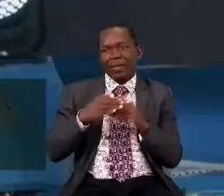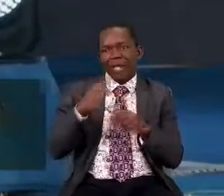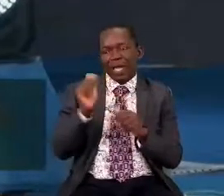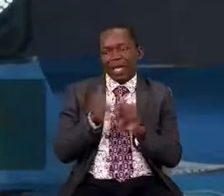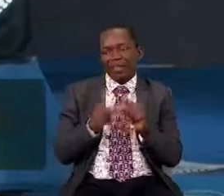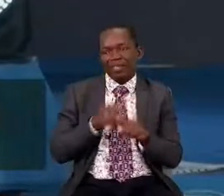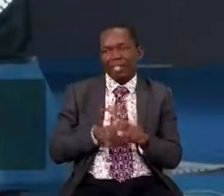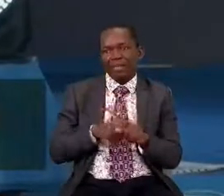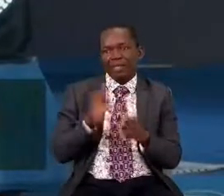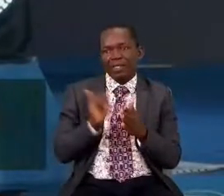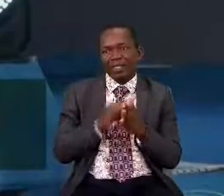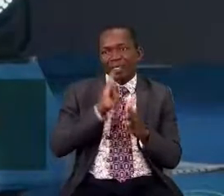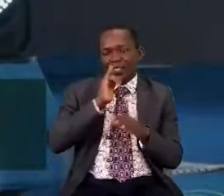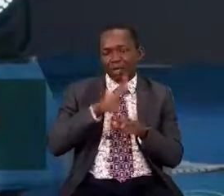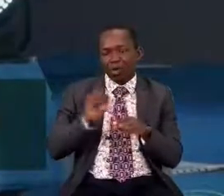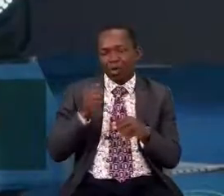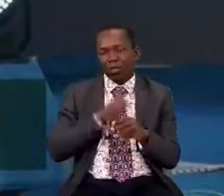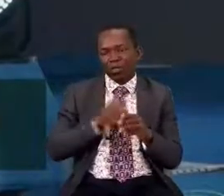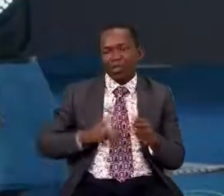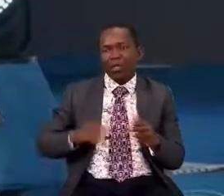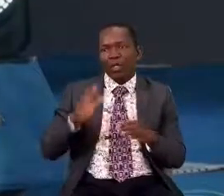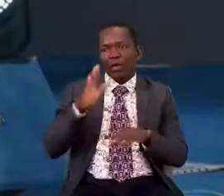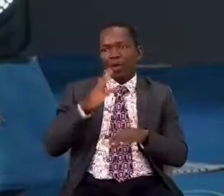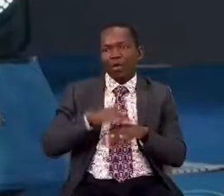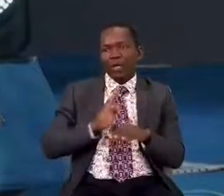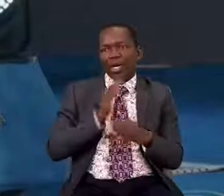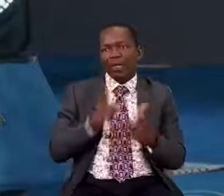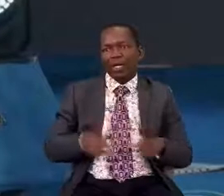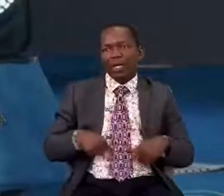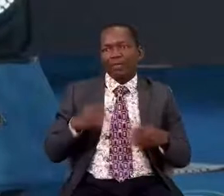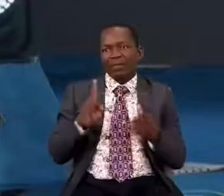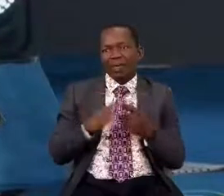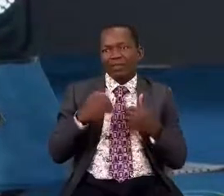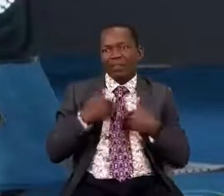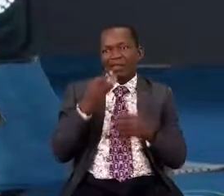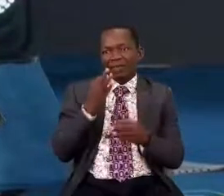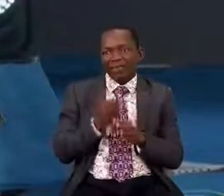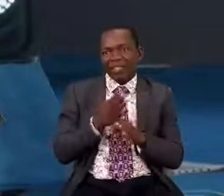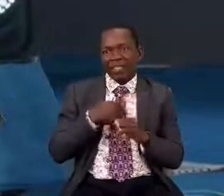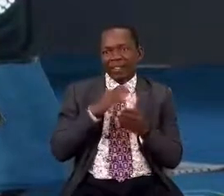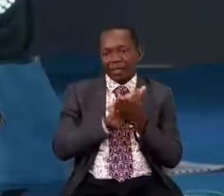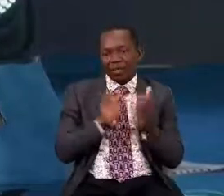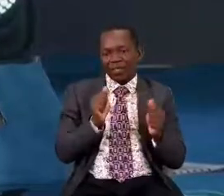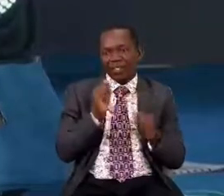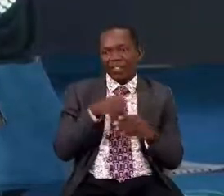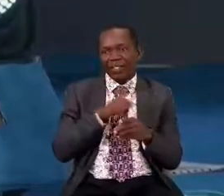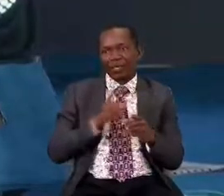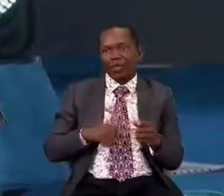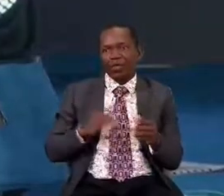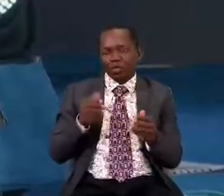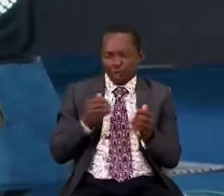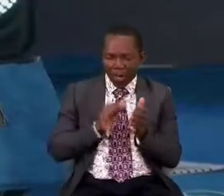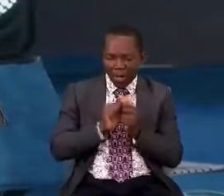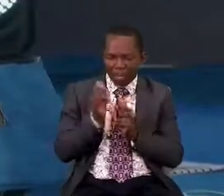en Dieu, pour pouvoir donc continuer et réussir dans le ministère. Alors ici, donc, nous avons